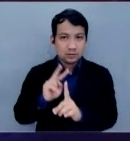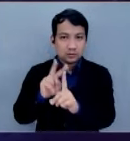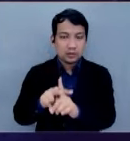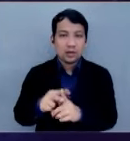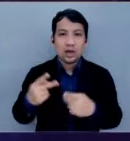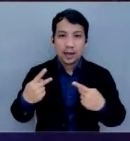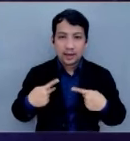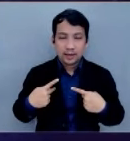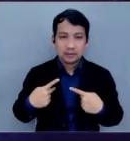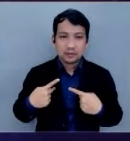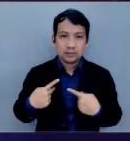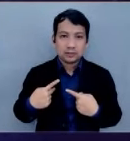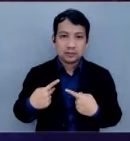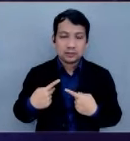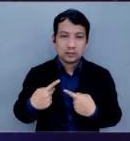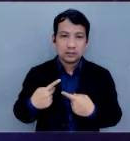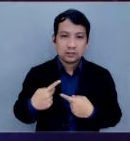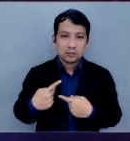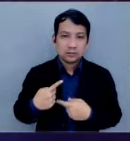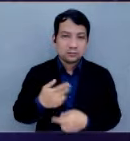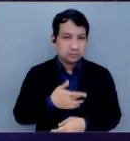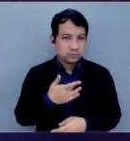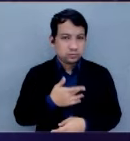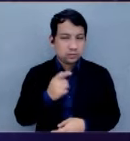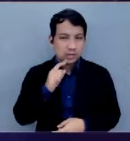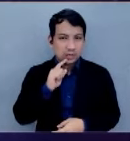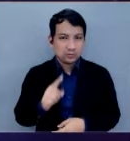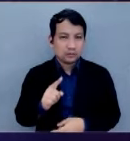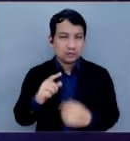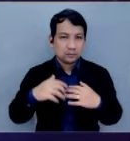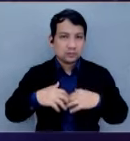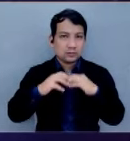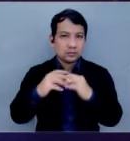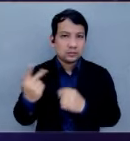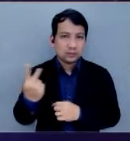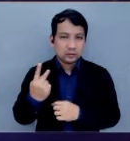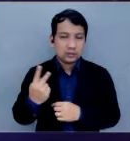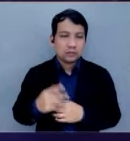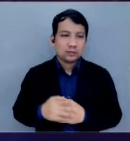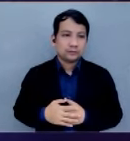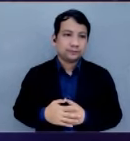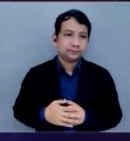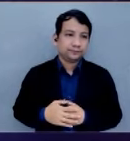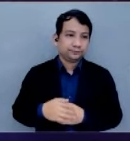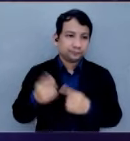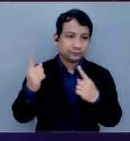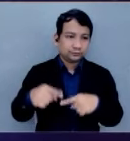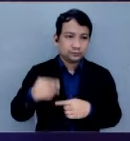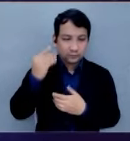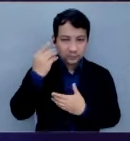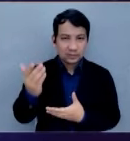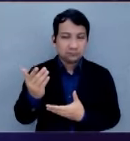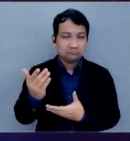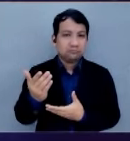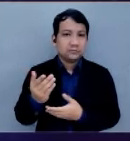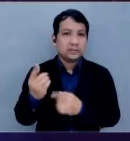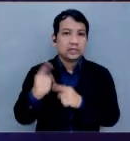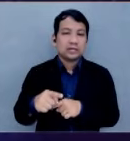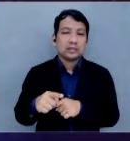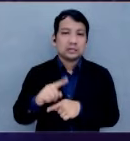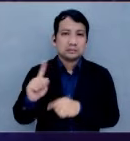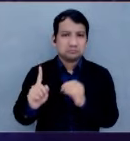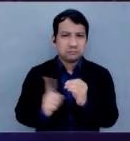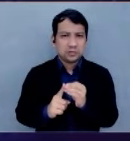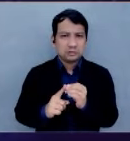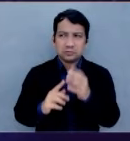talagang, kumbaga parang may feelings din po na nabuo sa aming dalawa. Nangyari okay. Po talaga yun. Pero yung sa, siguro sa decision